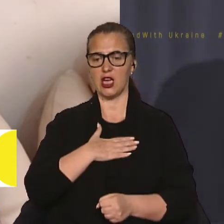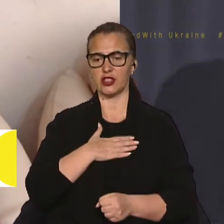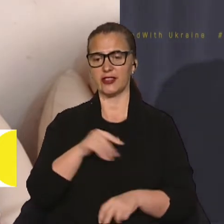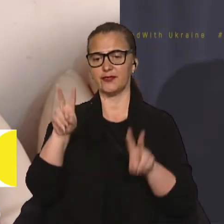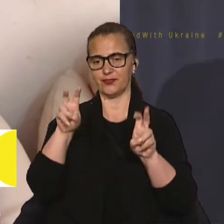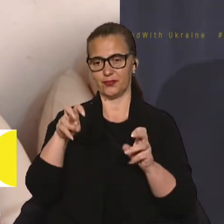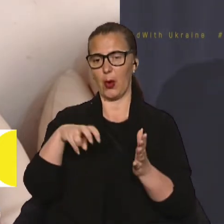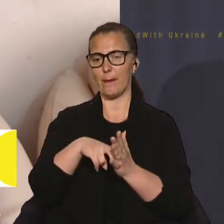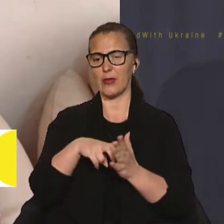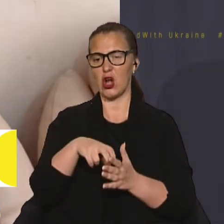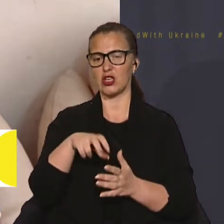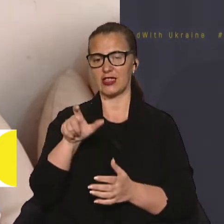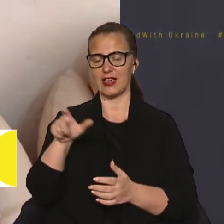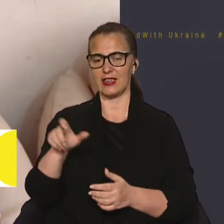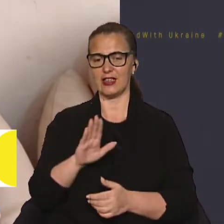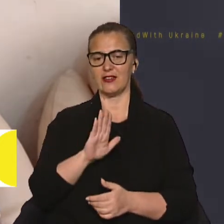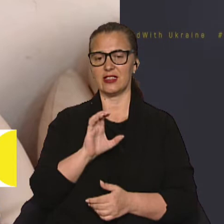почтальонов из ВСУ. И